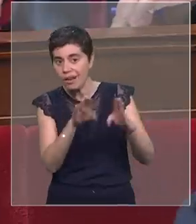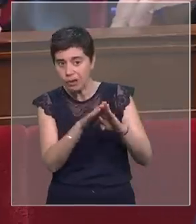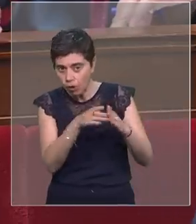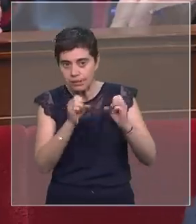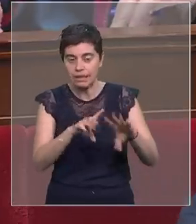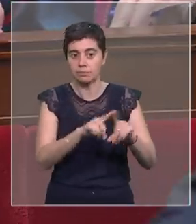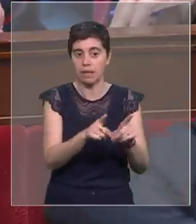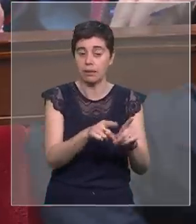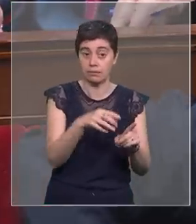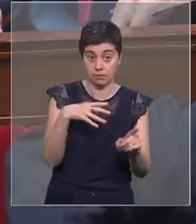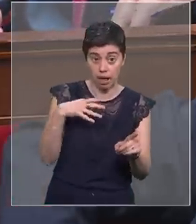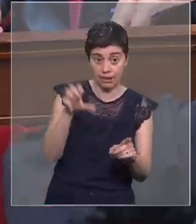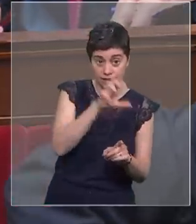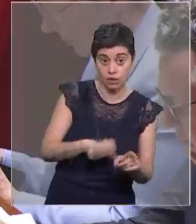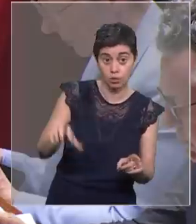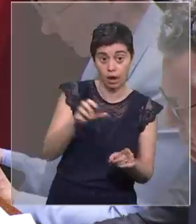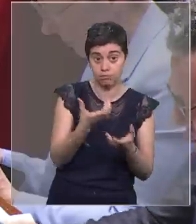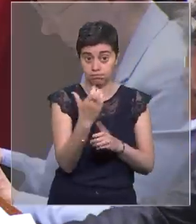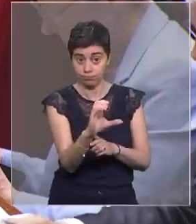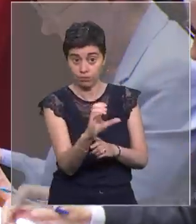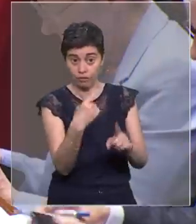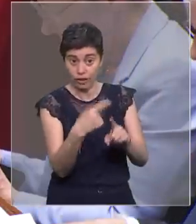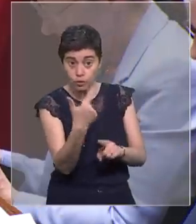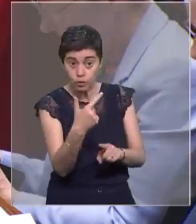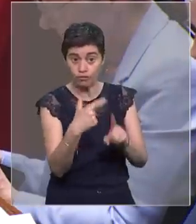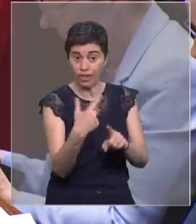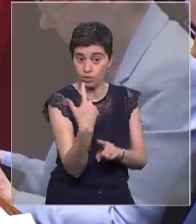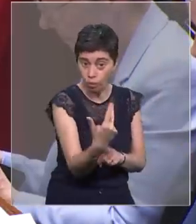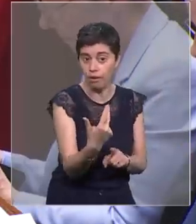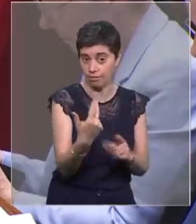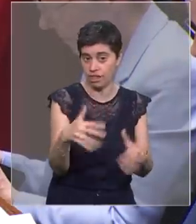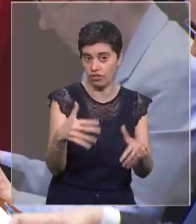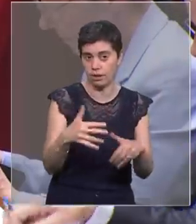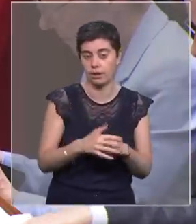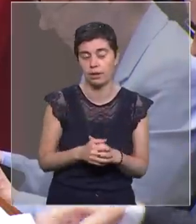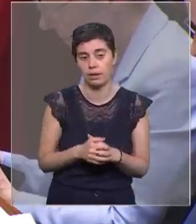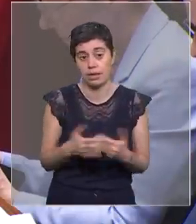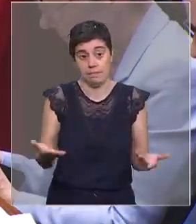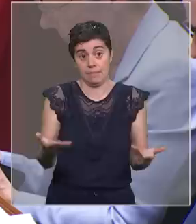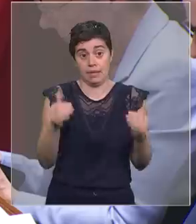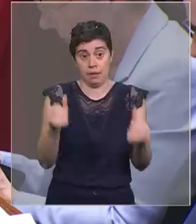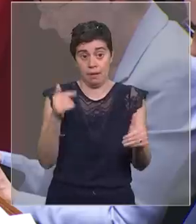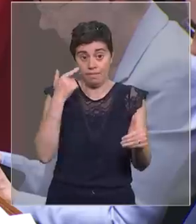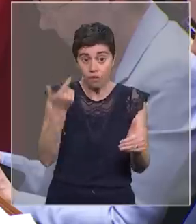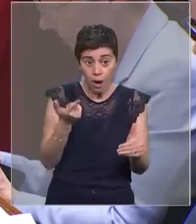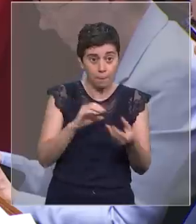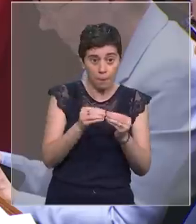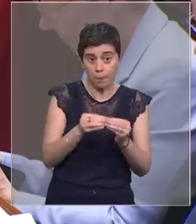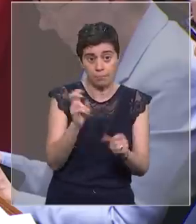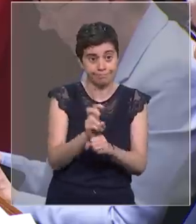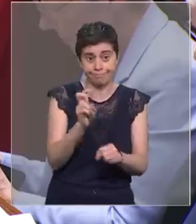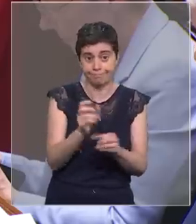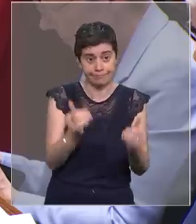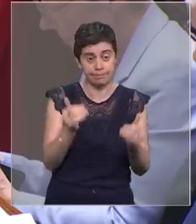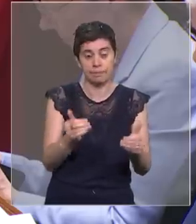triplé sur certains territoires les crédits reconductibles. Pour autant, on voit bien que les difficultés subsistent,